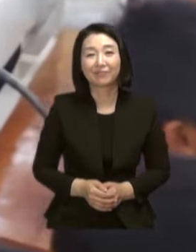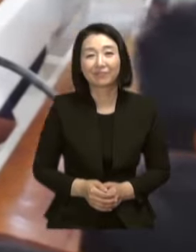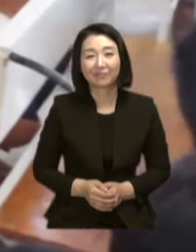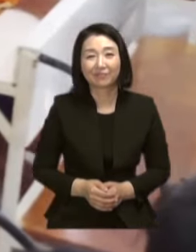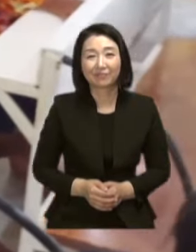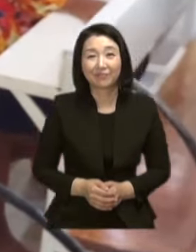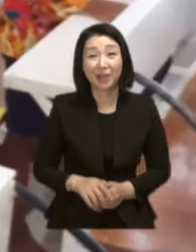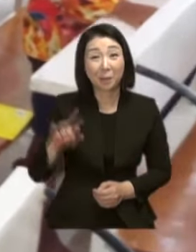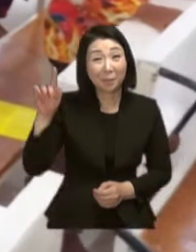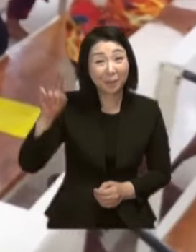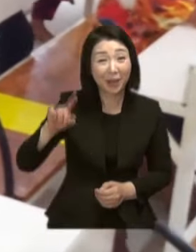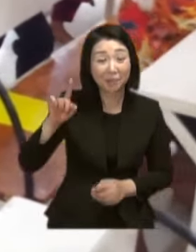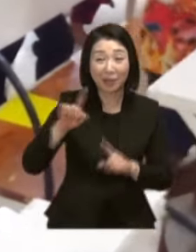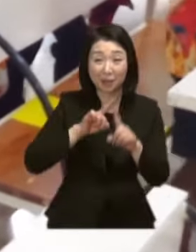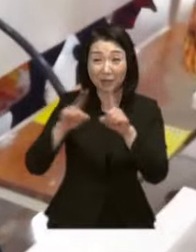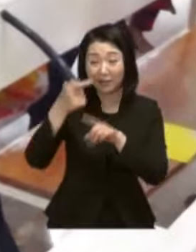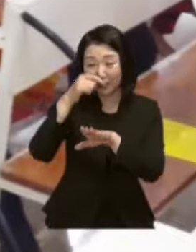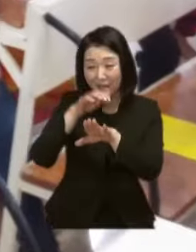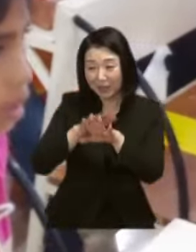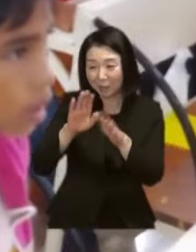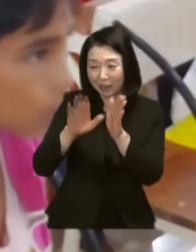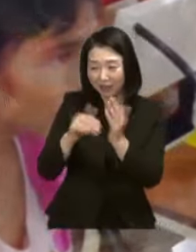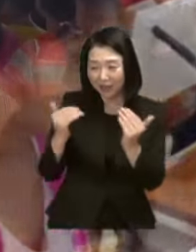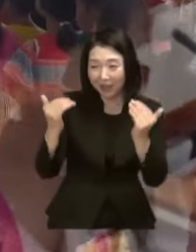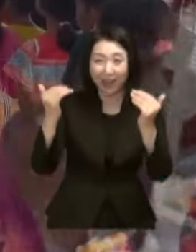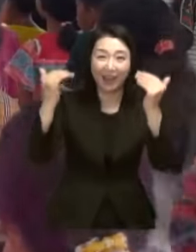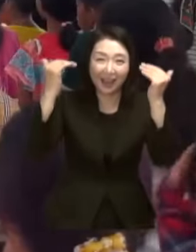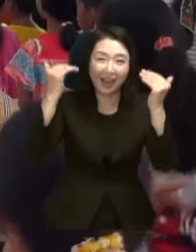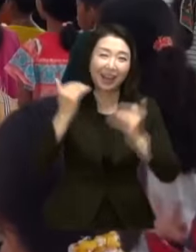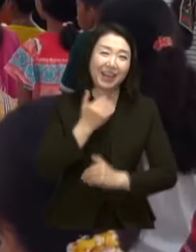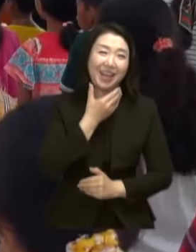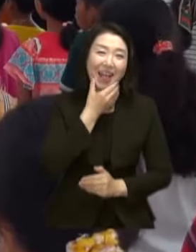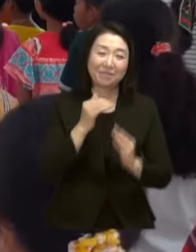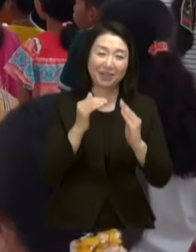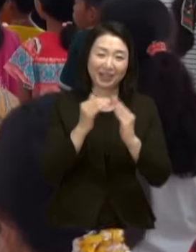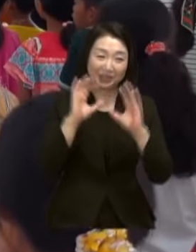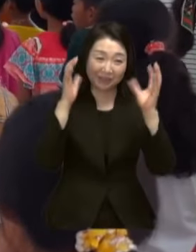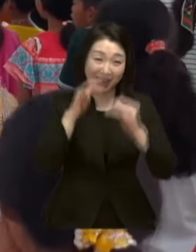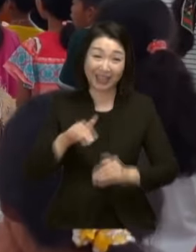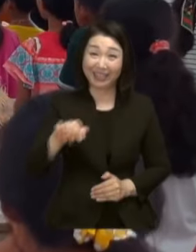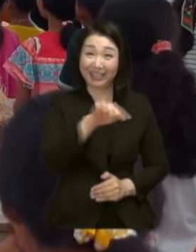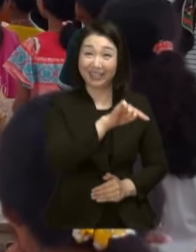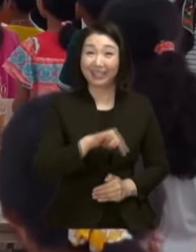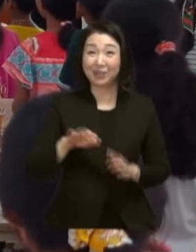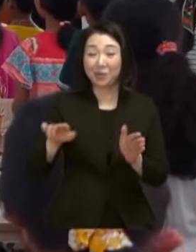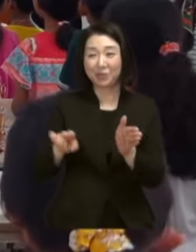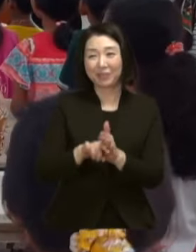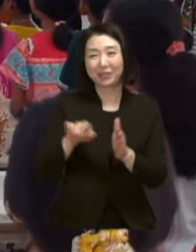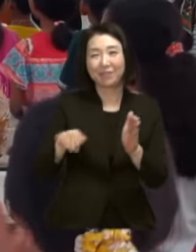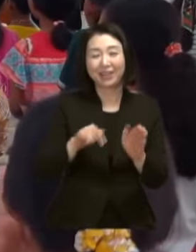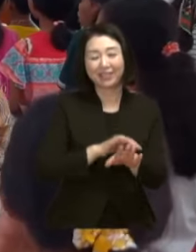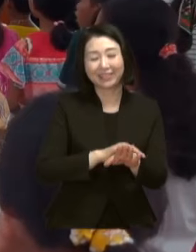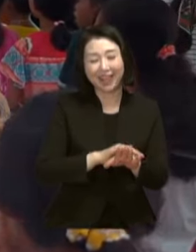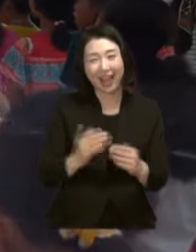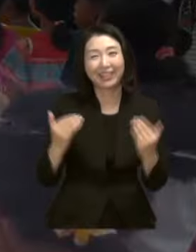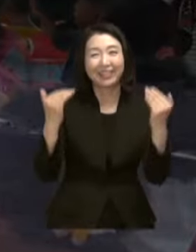이렇게 매일 말씀과 예배 속에 성장하는 해피하우스 아이들. 오늘도 신앙 안에서 세워지고